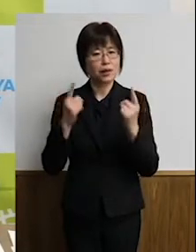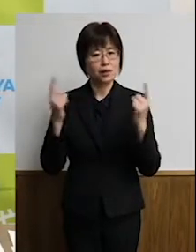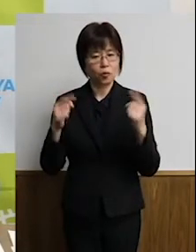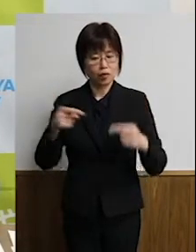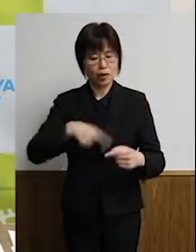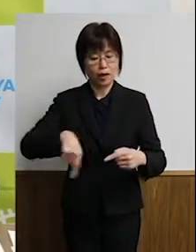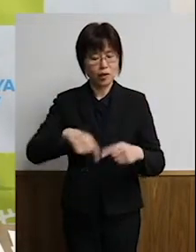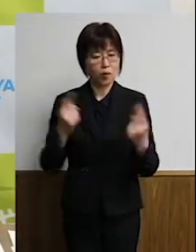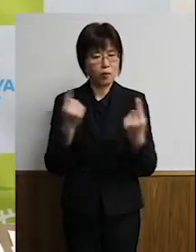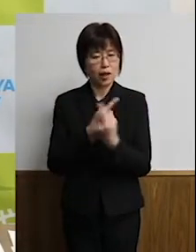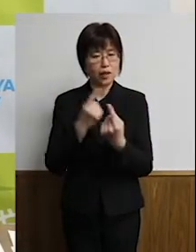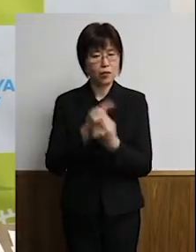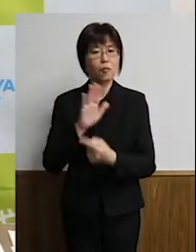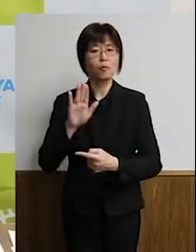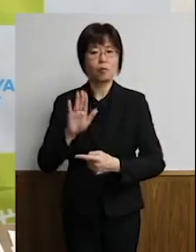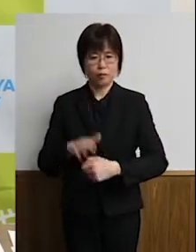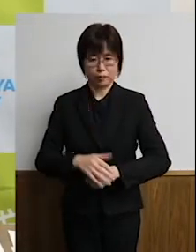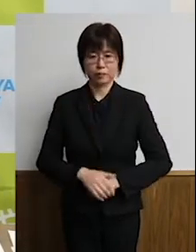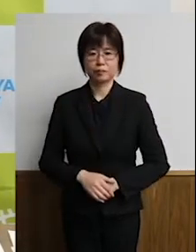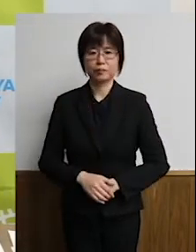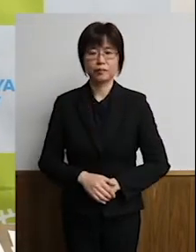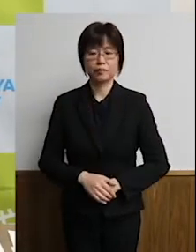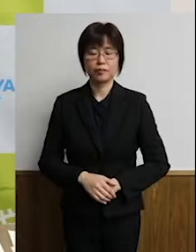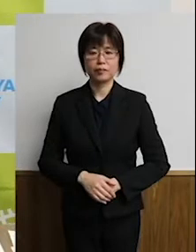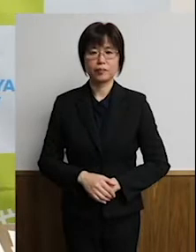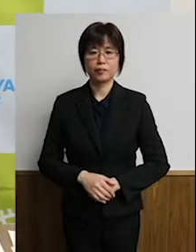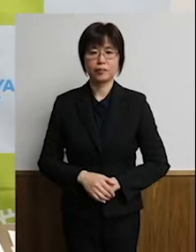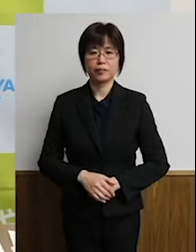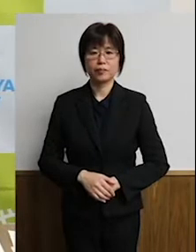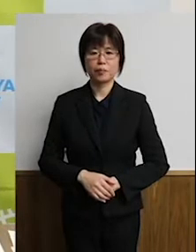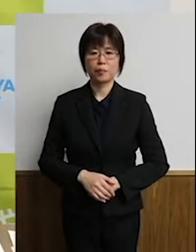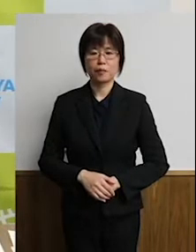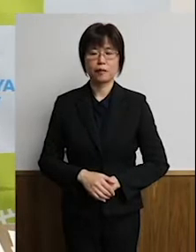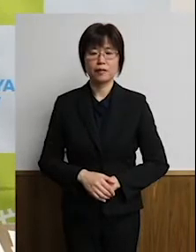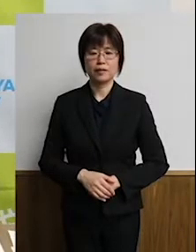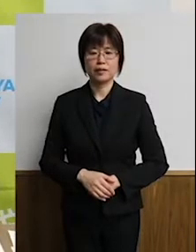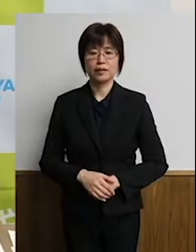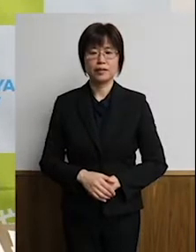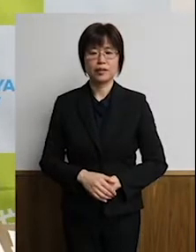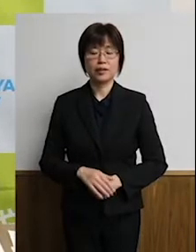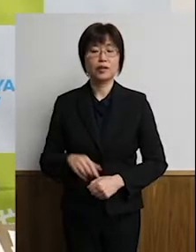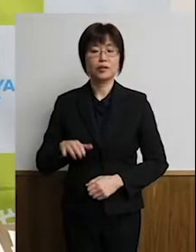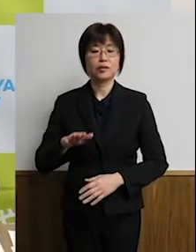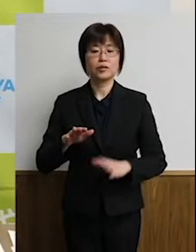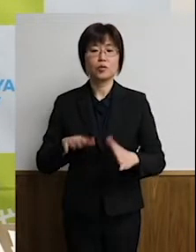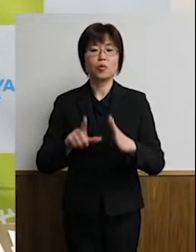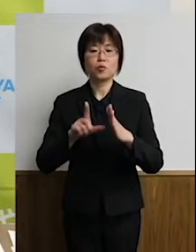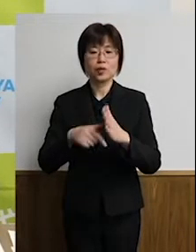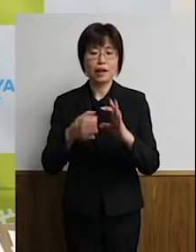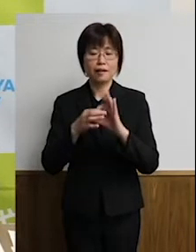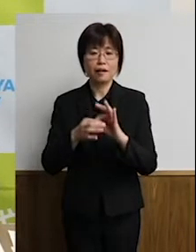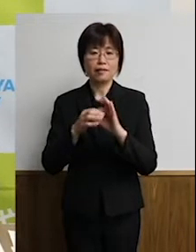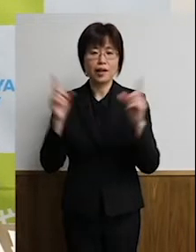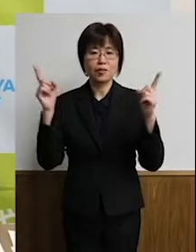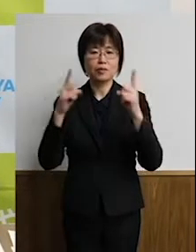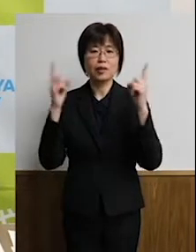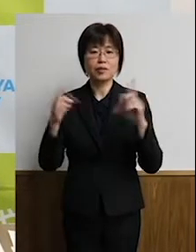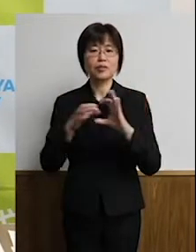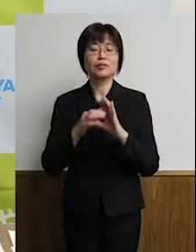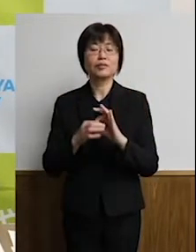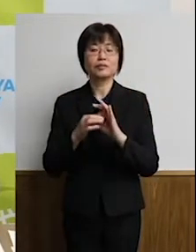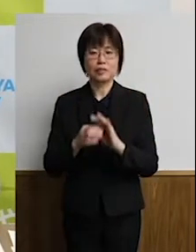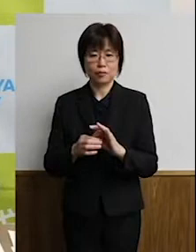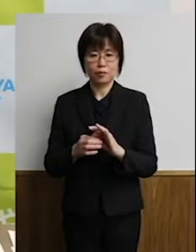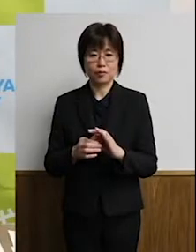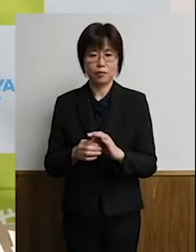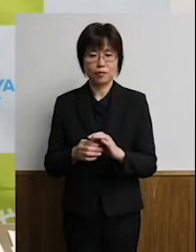させていただく場合がございます。当日は関連イベントも開催予定となっており、こちらにつきましても